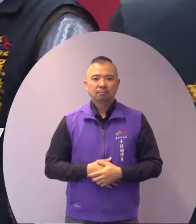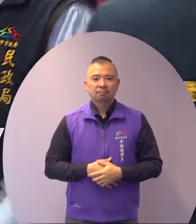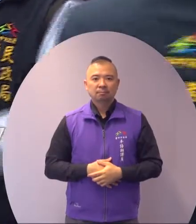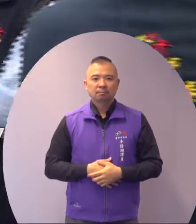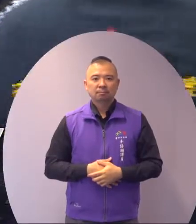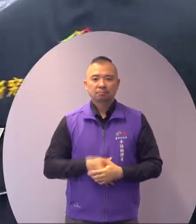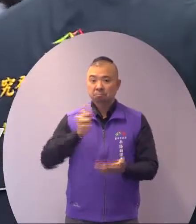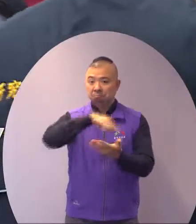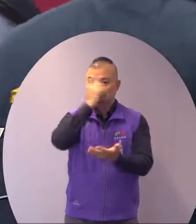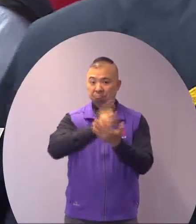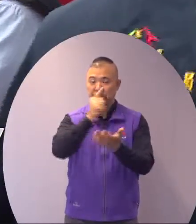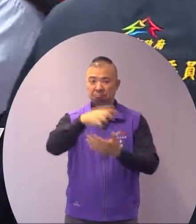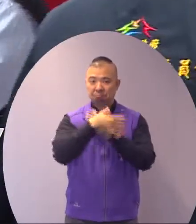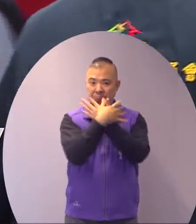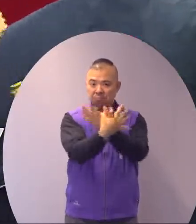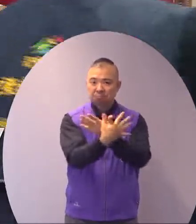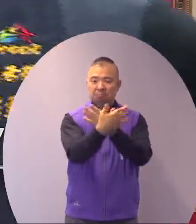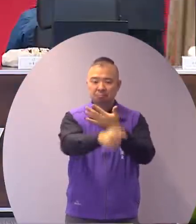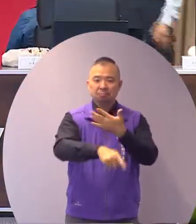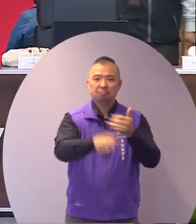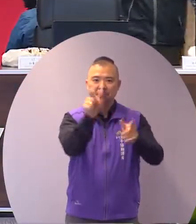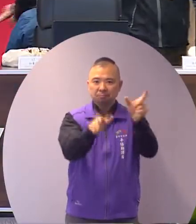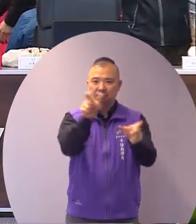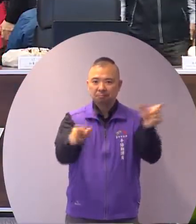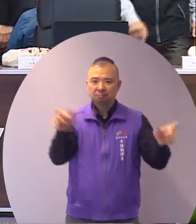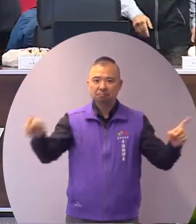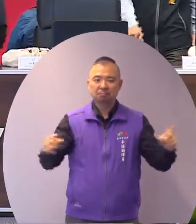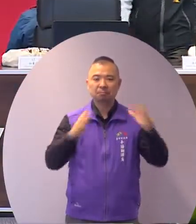请所有受奖人一同上台与市长合影。